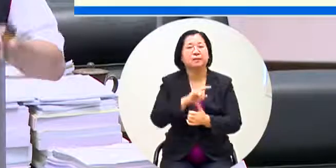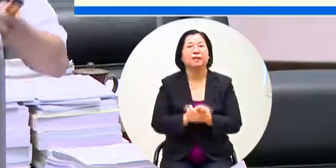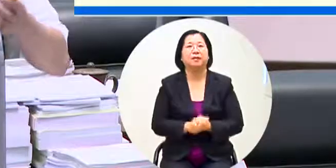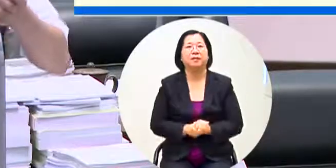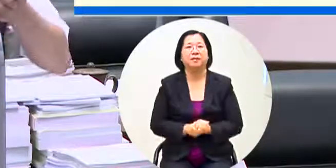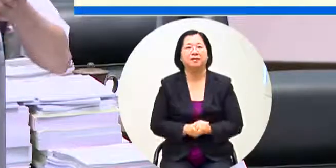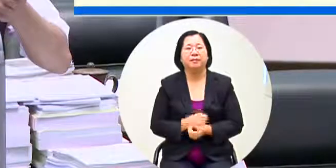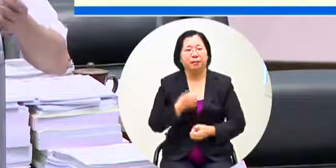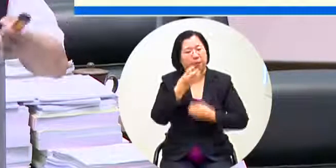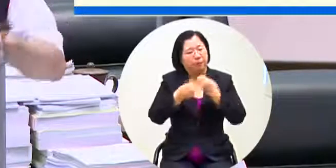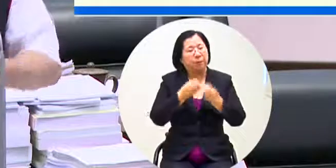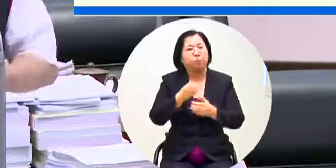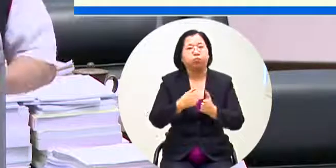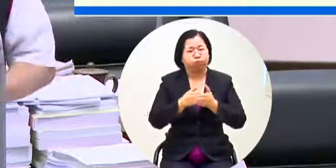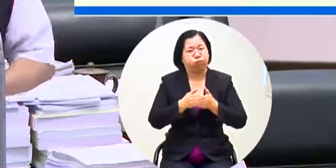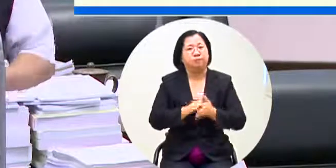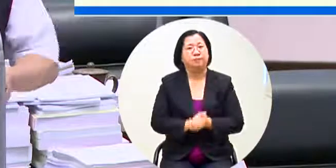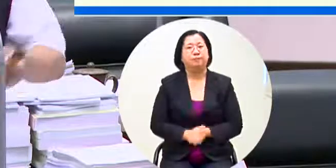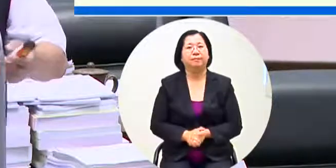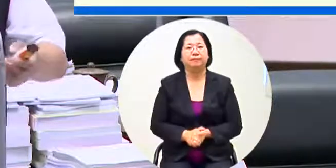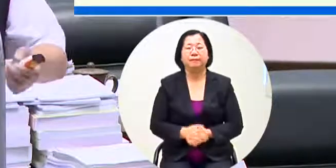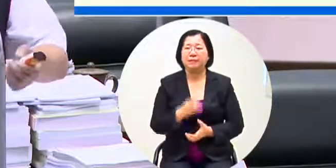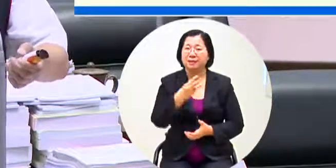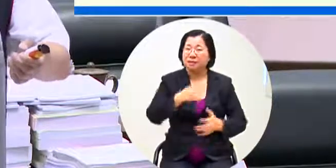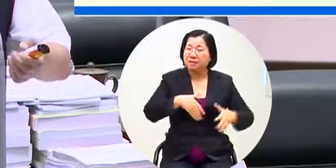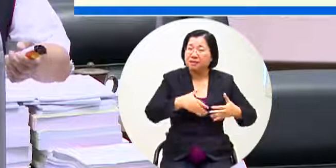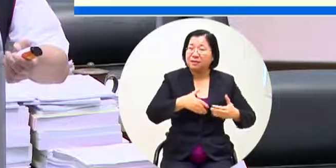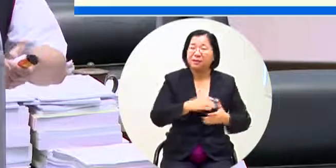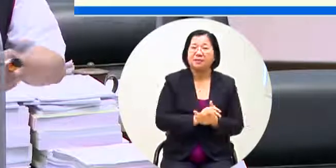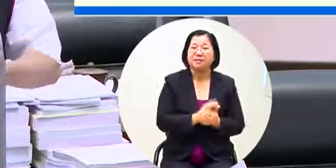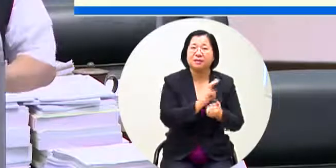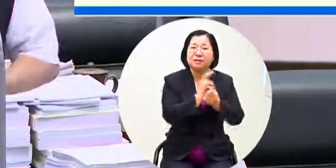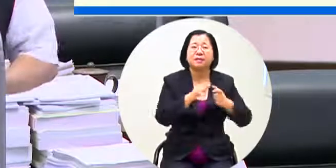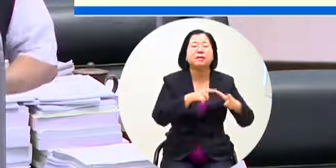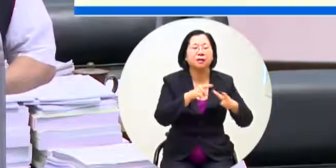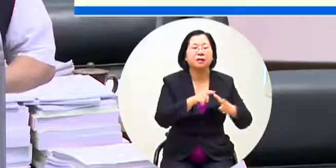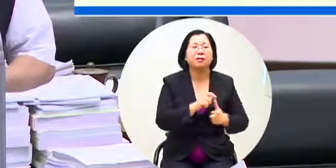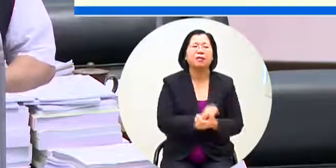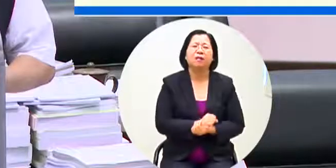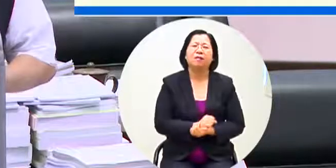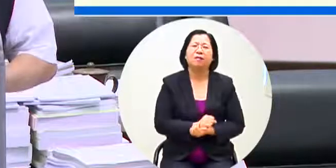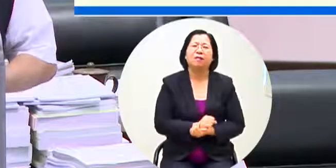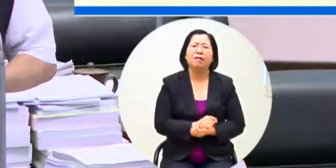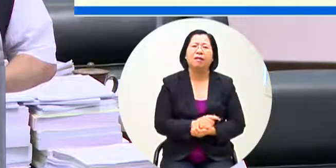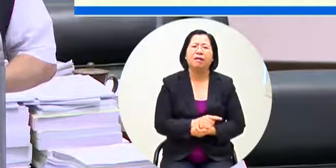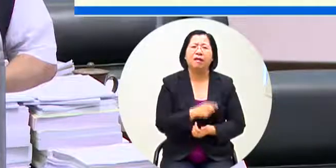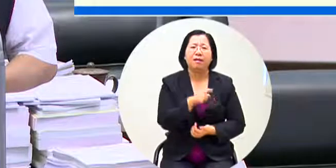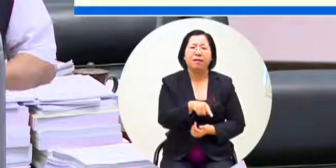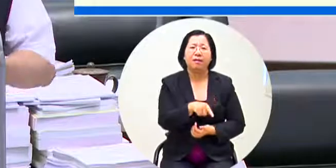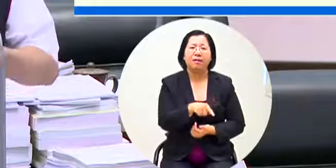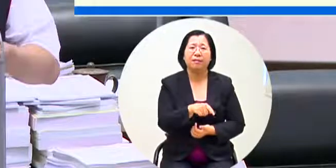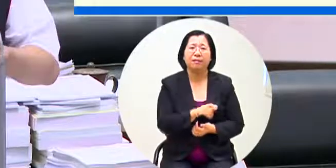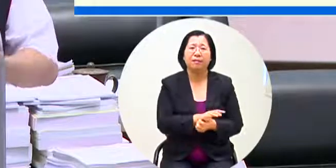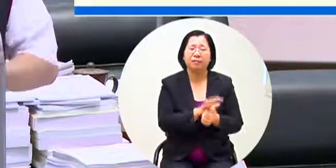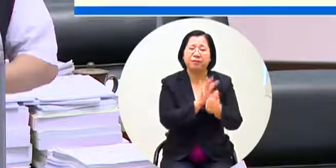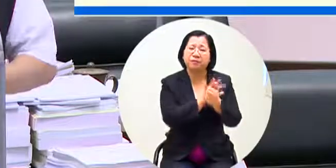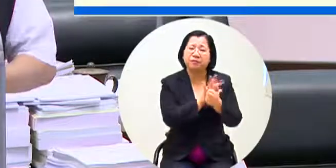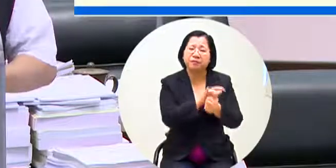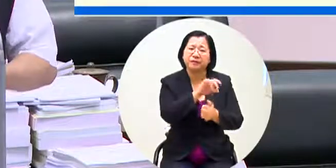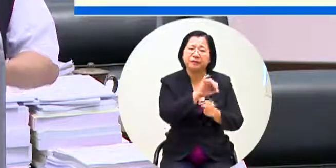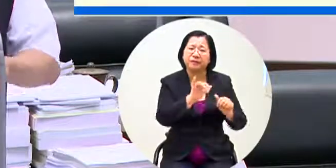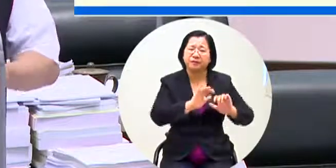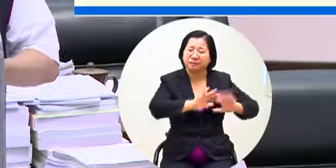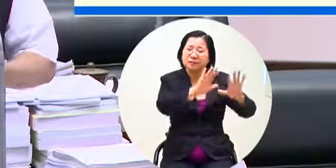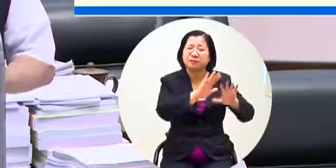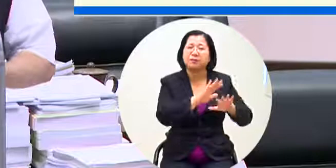三轻，咱人民人嘛是讲哦，啊，都为着吼，这个要让这个地方较发展。哦，要有经济较